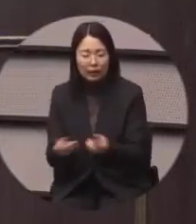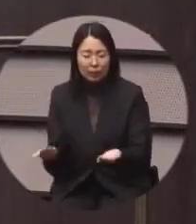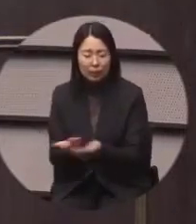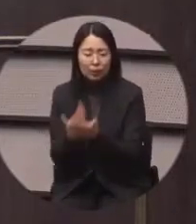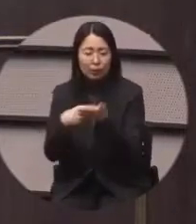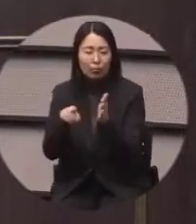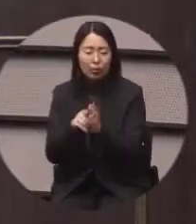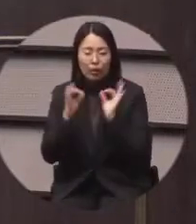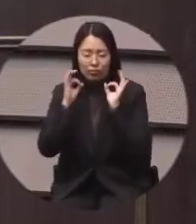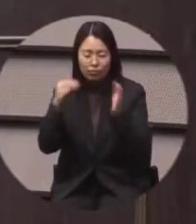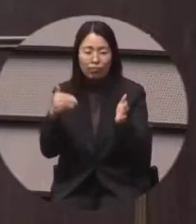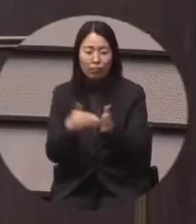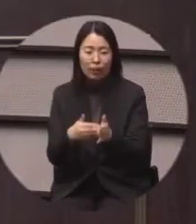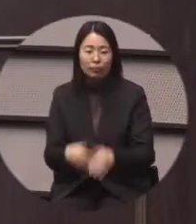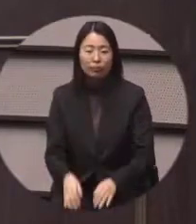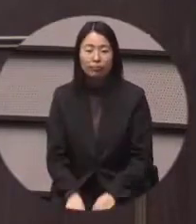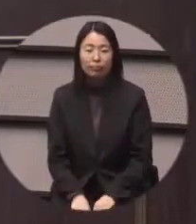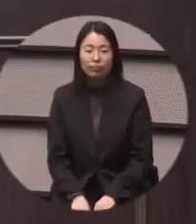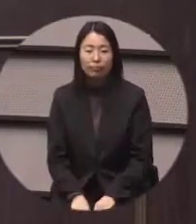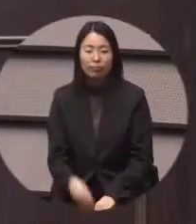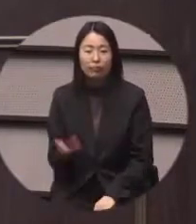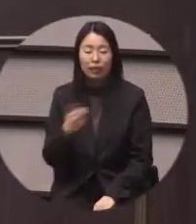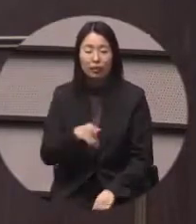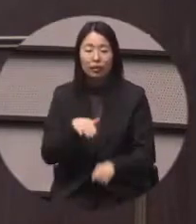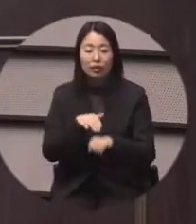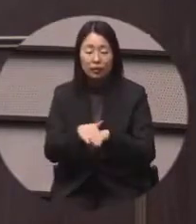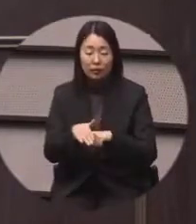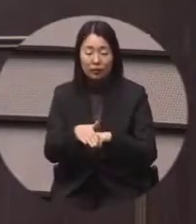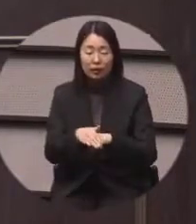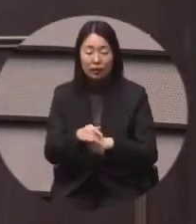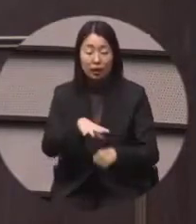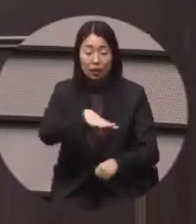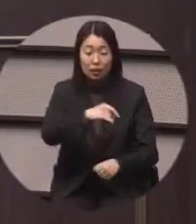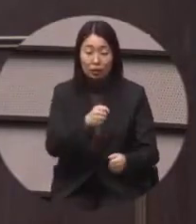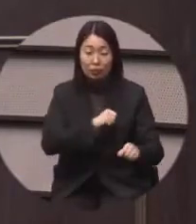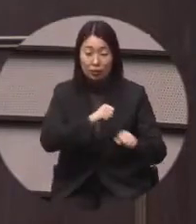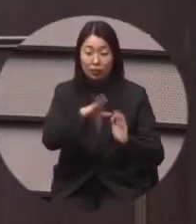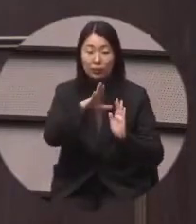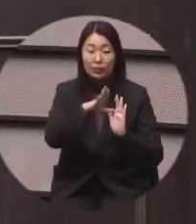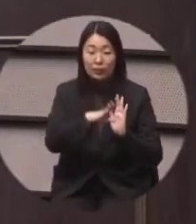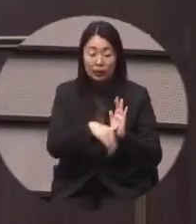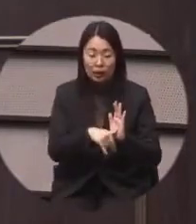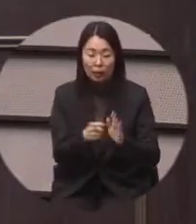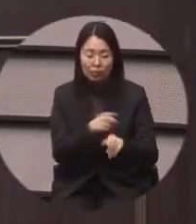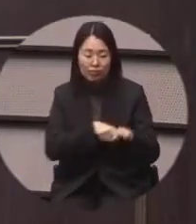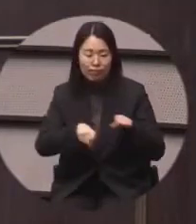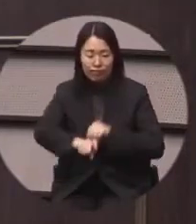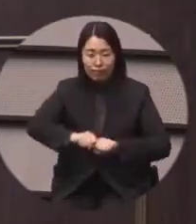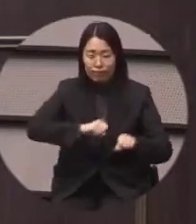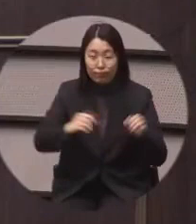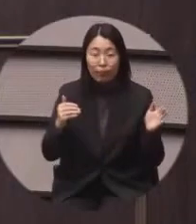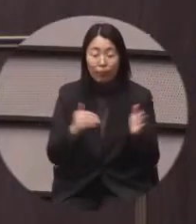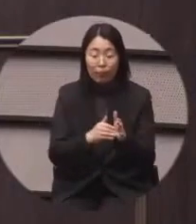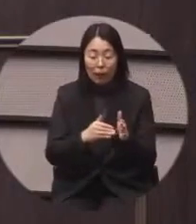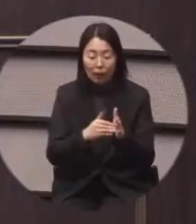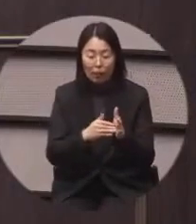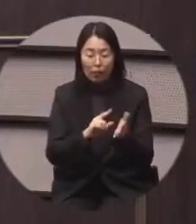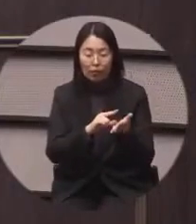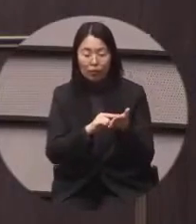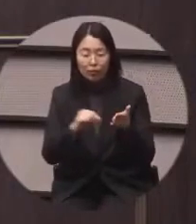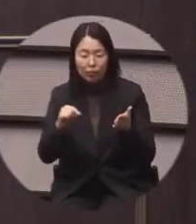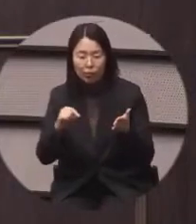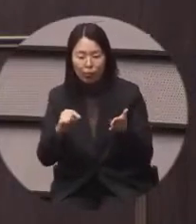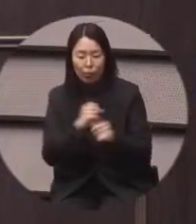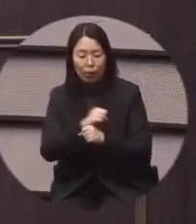이처럼 광주 곤지암 역세권 2단계 도시개발 사업 도입 당시 적극적으로 행정을 추진했으며, 세부 사항으로